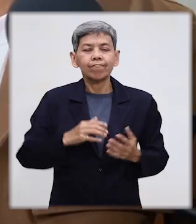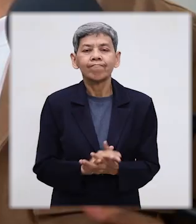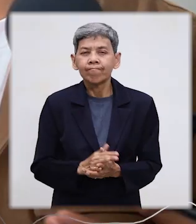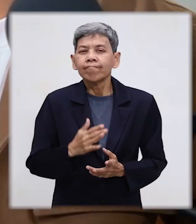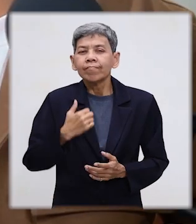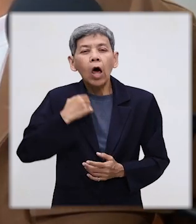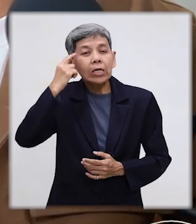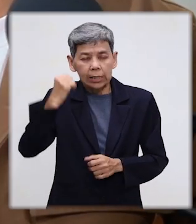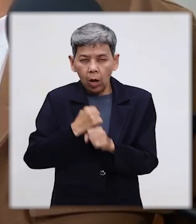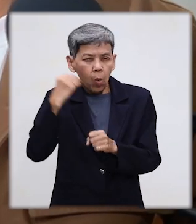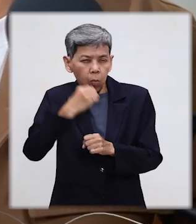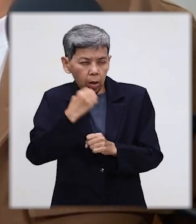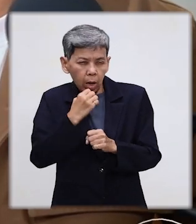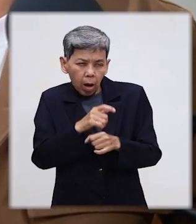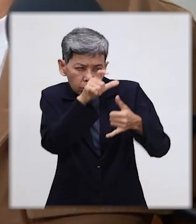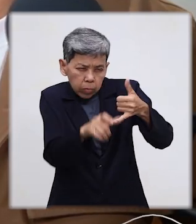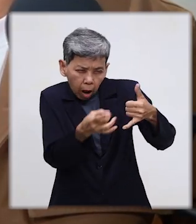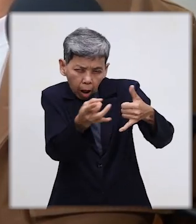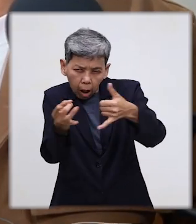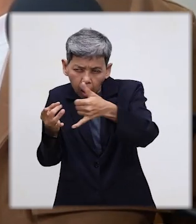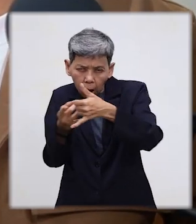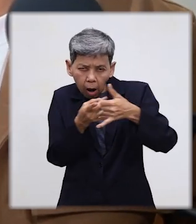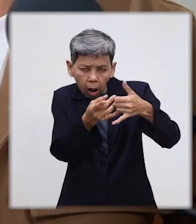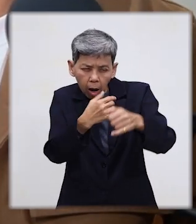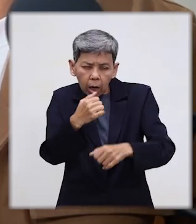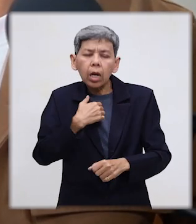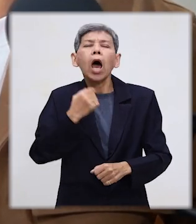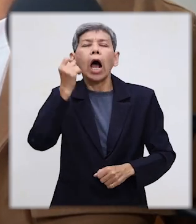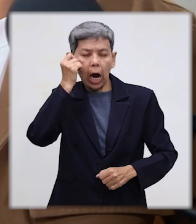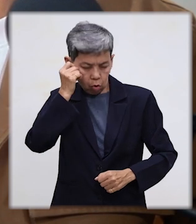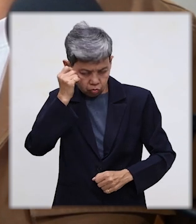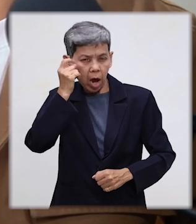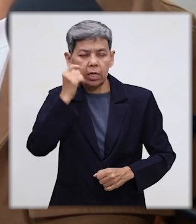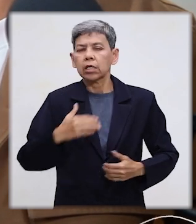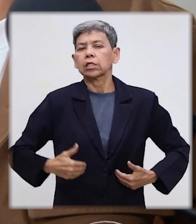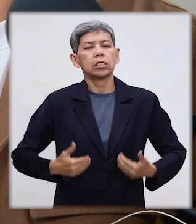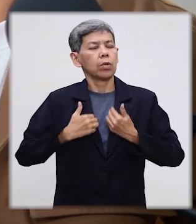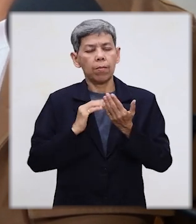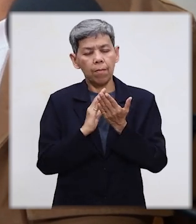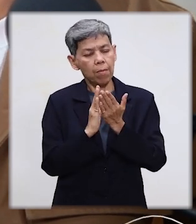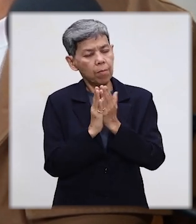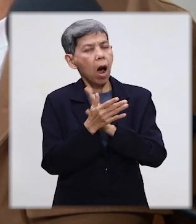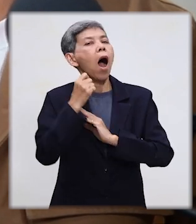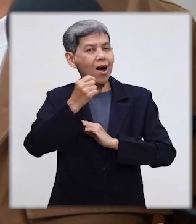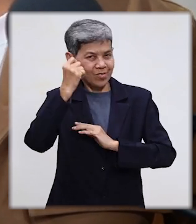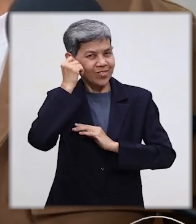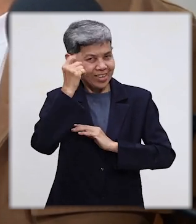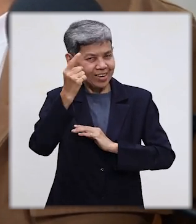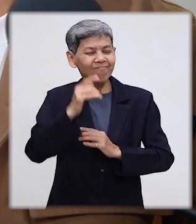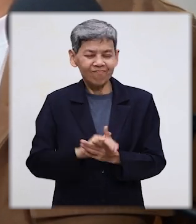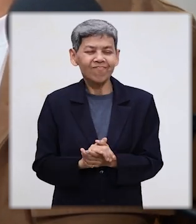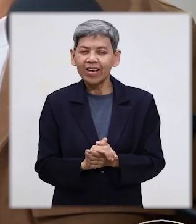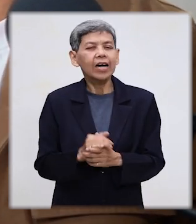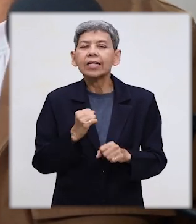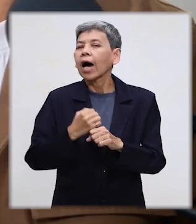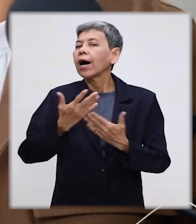ก็เลยคิดว่าถ้าเราหมั่นสังเกตเนี่ยเราจะเข้าใจการเปลี่ยนแปลงของชีวิตอะไรเงี้ยมากขึ้นแล้วมันก็